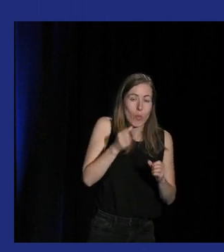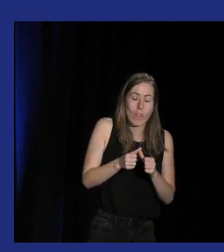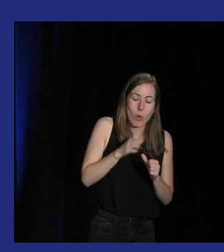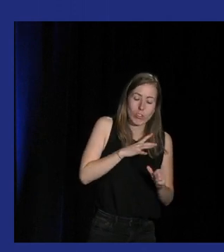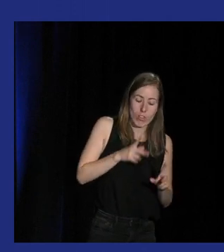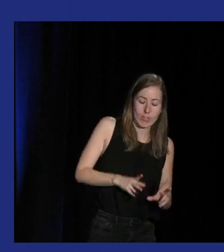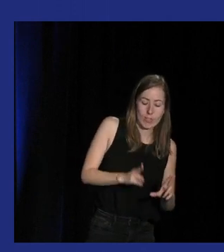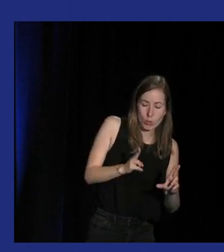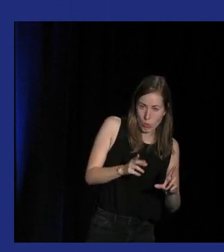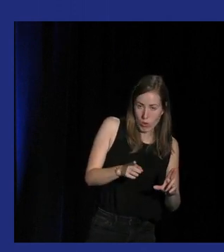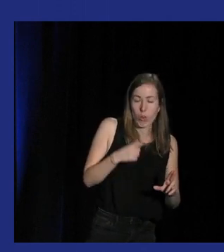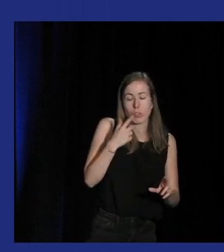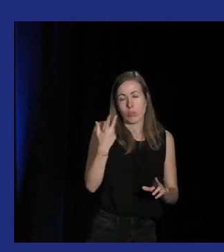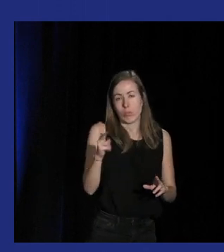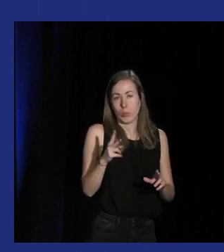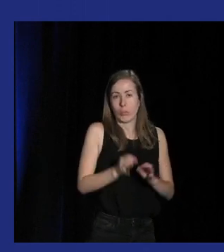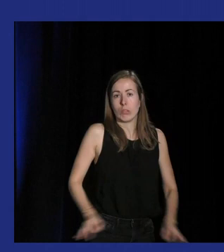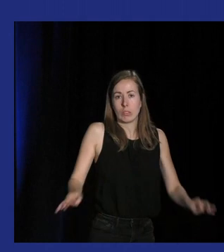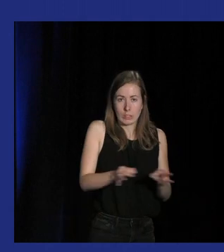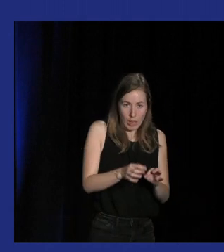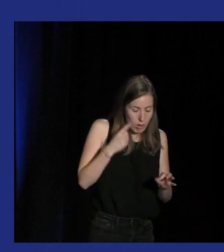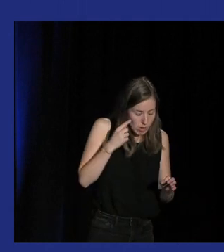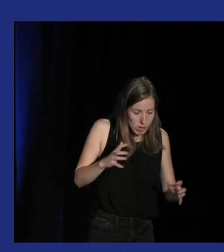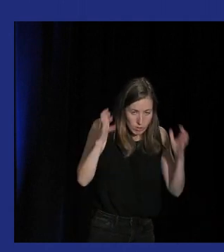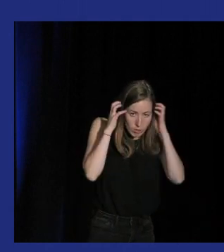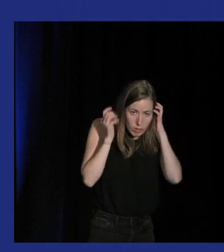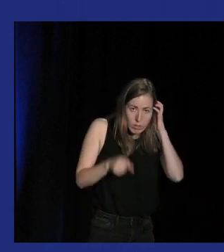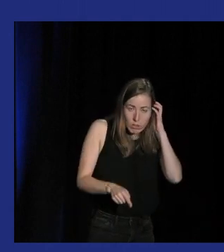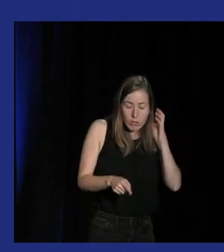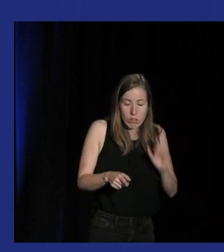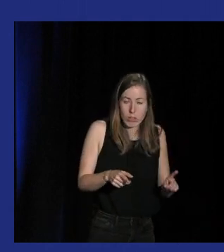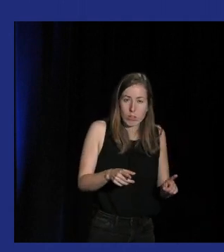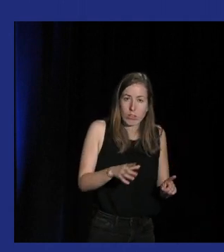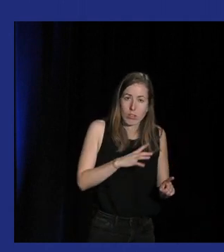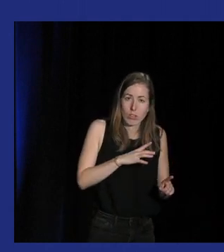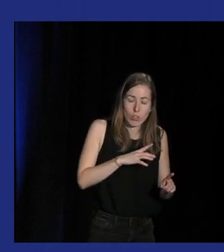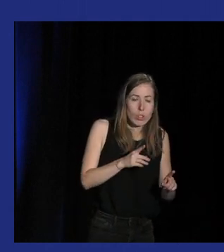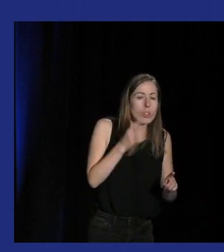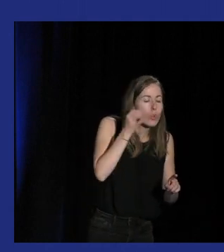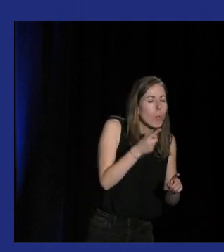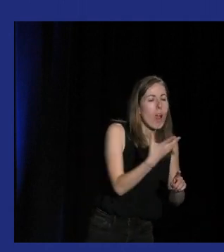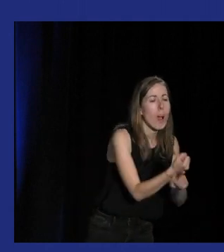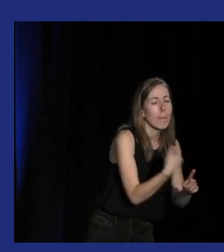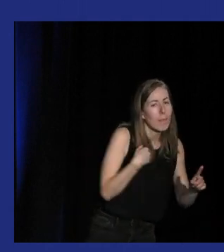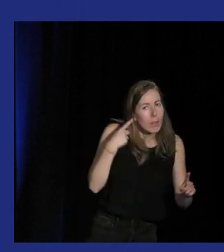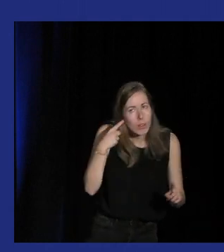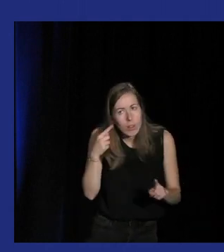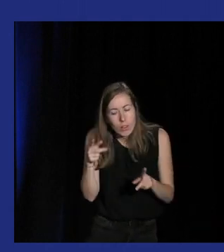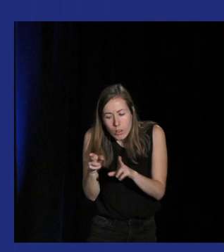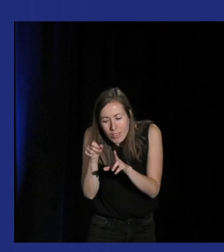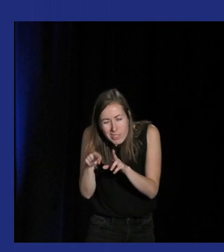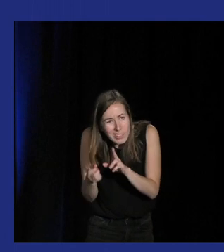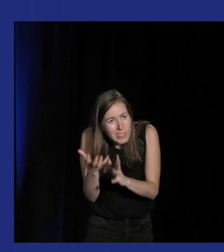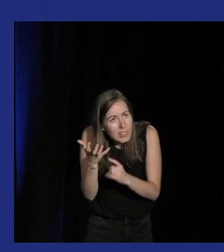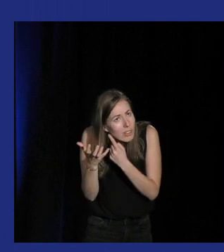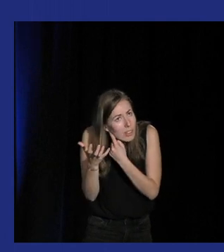ils sont leur studio ils vont mettre ils vont ils peuvent faire des mutes mutés certains sons pour entendre certaines parties et c'est là qui